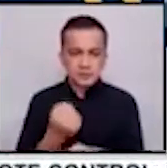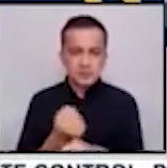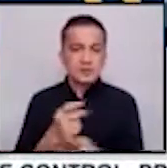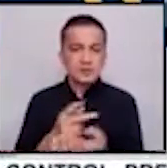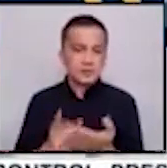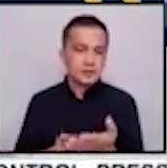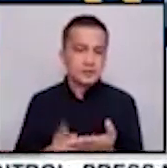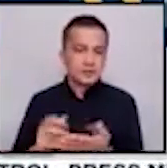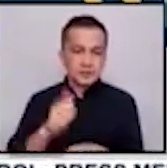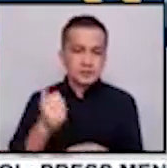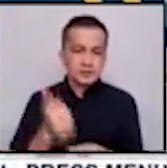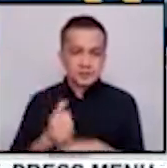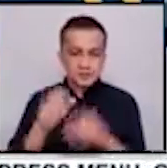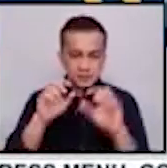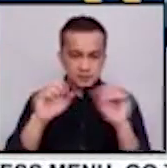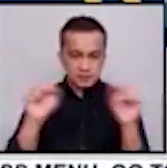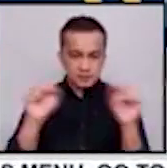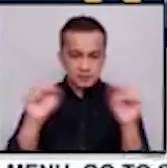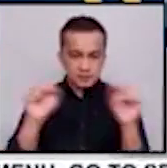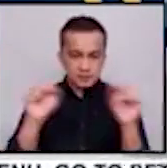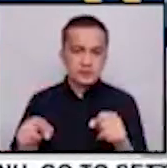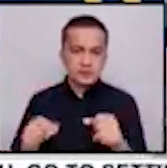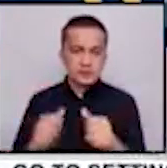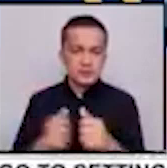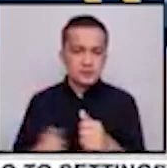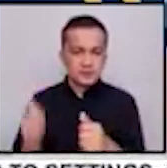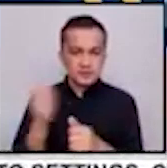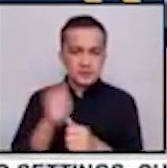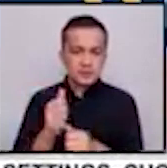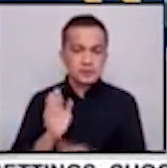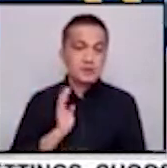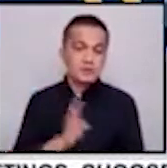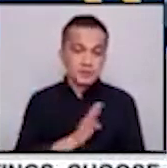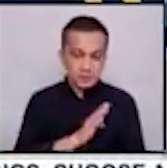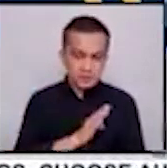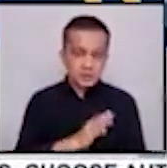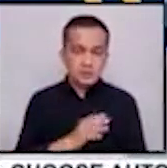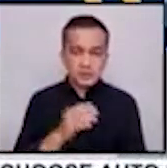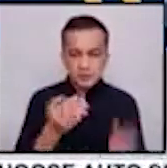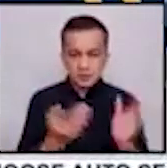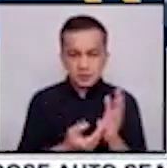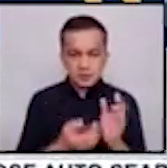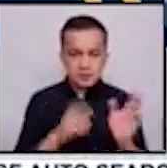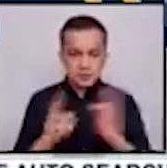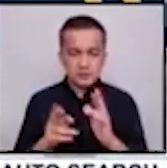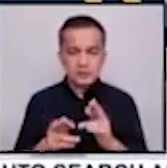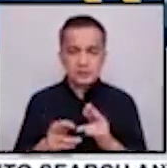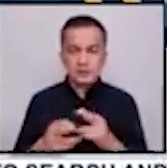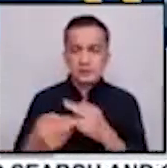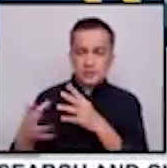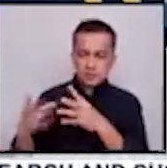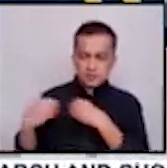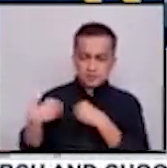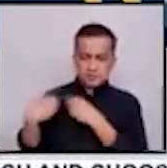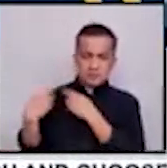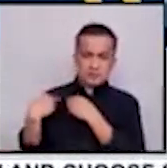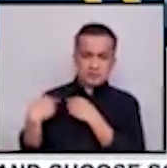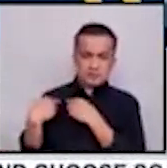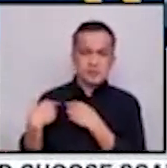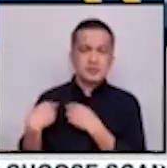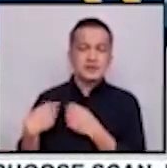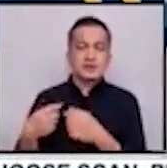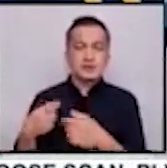sa Presidente bilang pinuno ng Governing Board na patunay na handa siyang panagutan ang anumang kahihinatnan ng bubuoying wealth